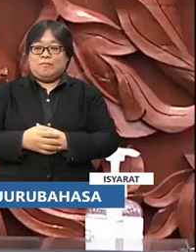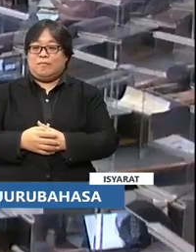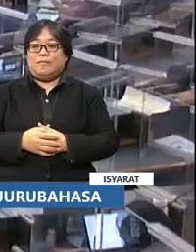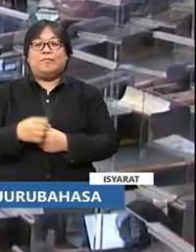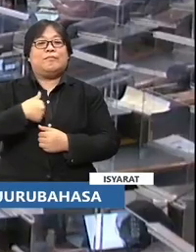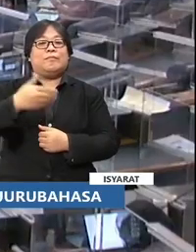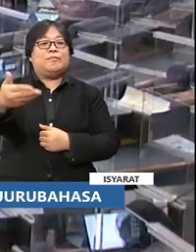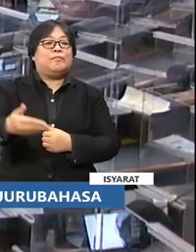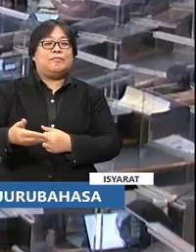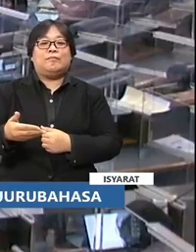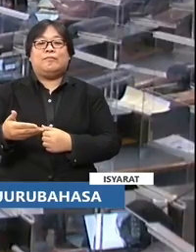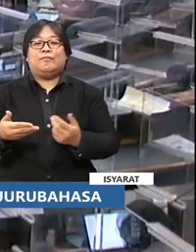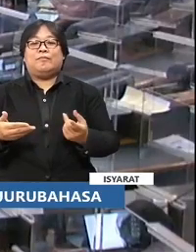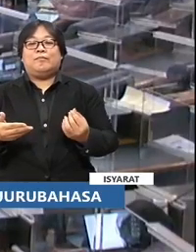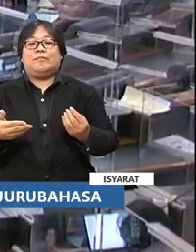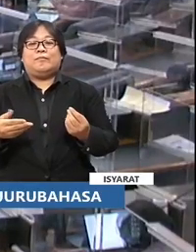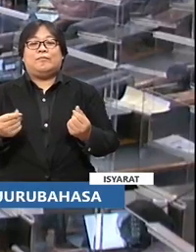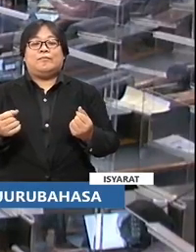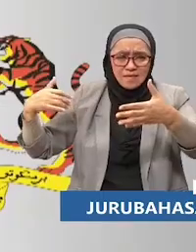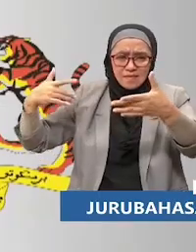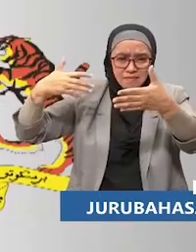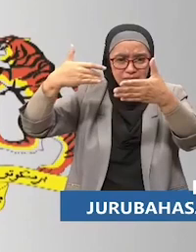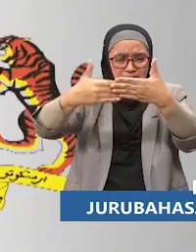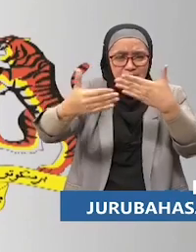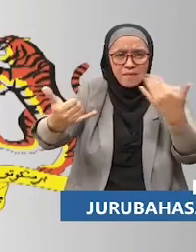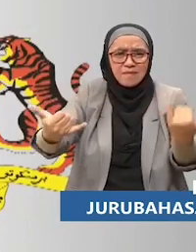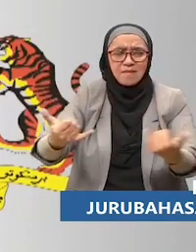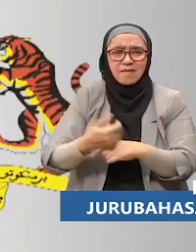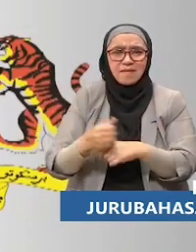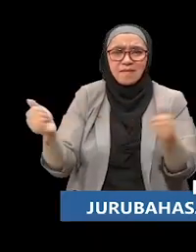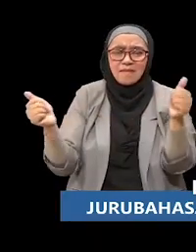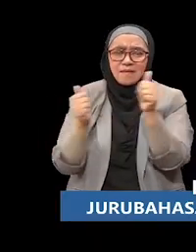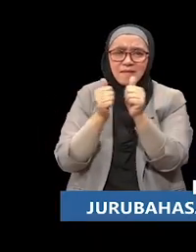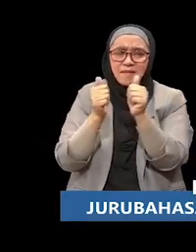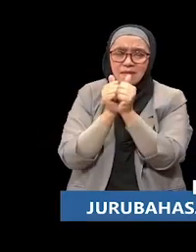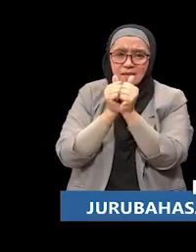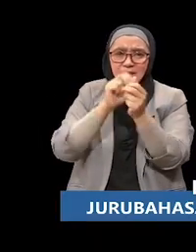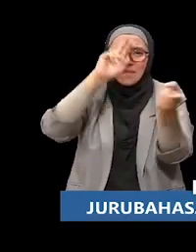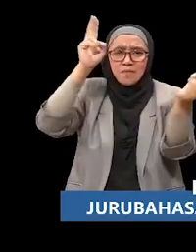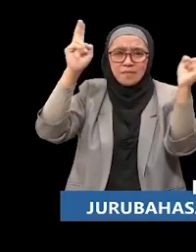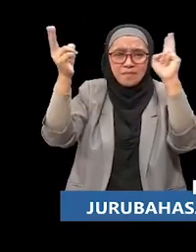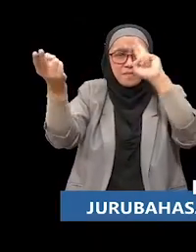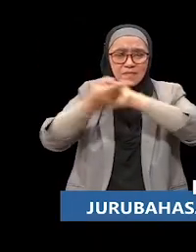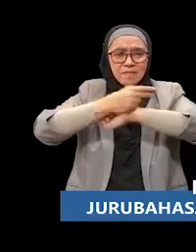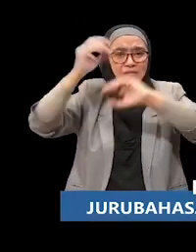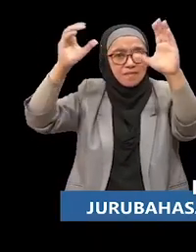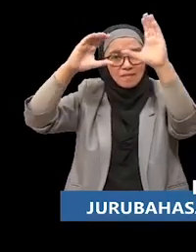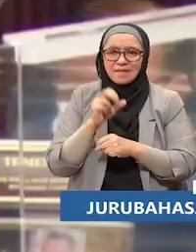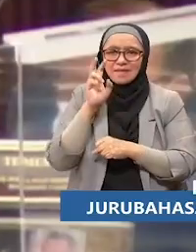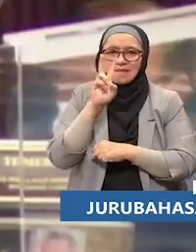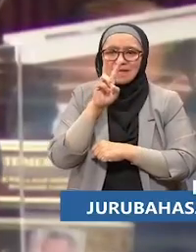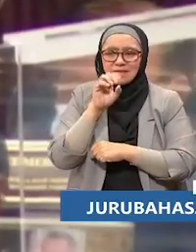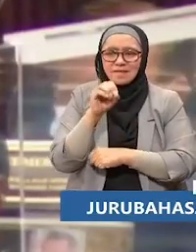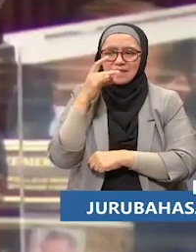Colour was added to proceedings in Dewan Rakyat on Thursday following the historic start of Batik Thursday for MPs.